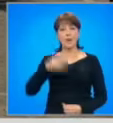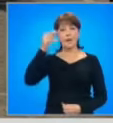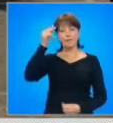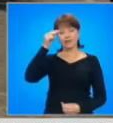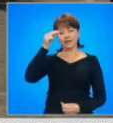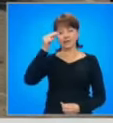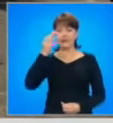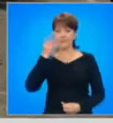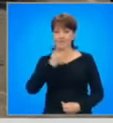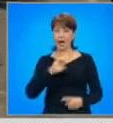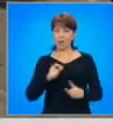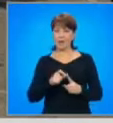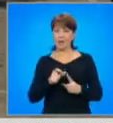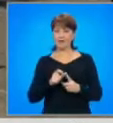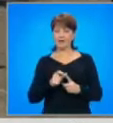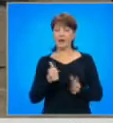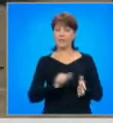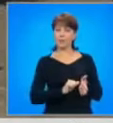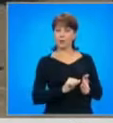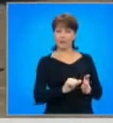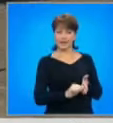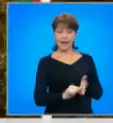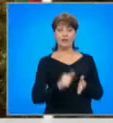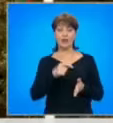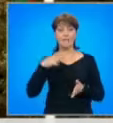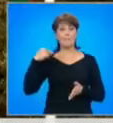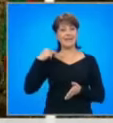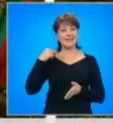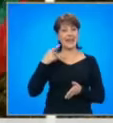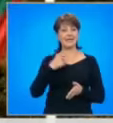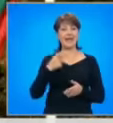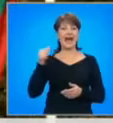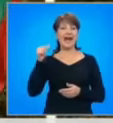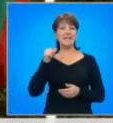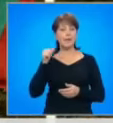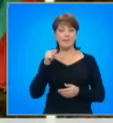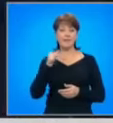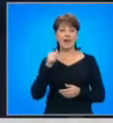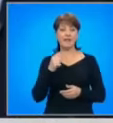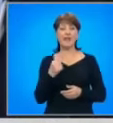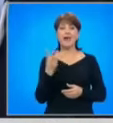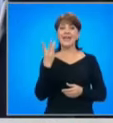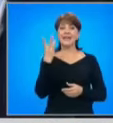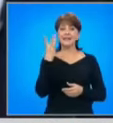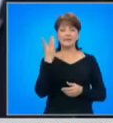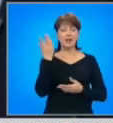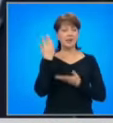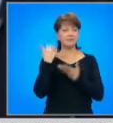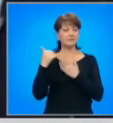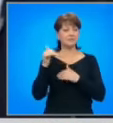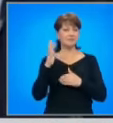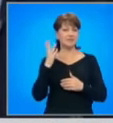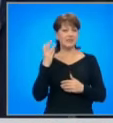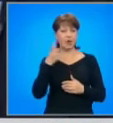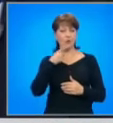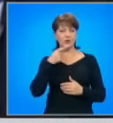Българският държавен глава подчерта, че посещението на президента на Азербайджан има двойна символика. Навършват се три десетилетия от установяване